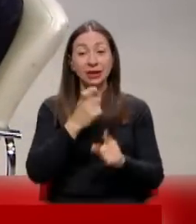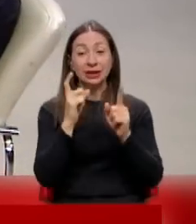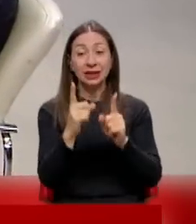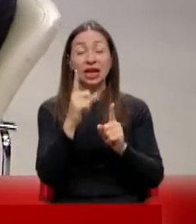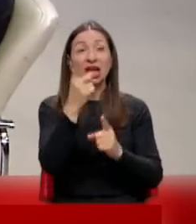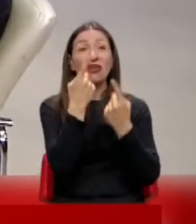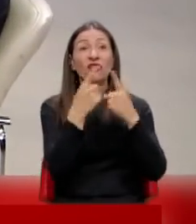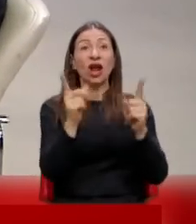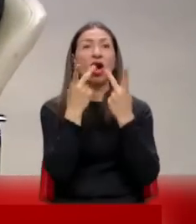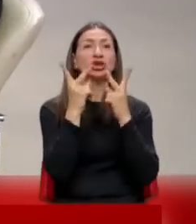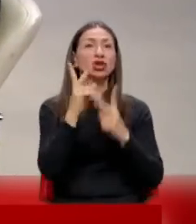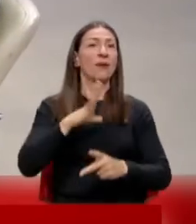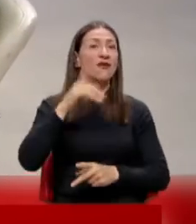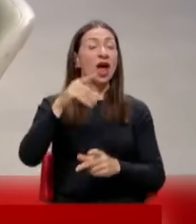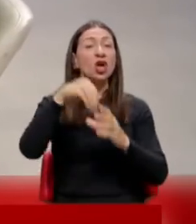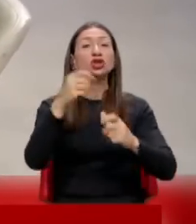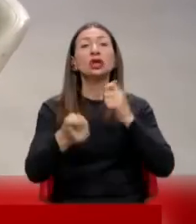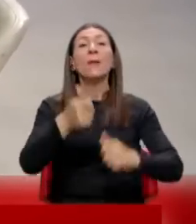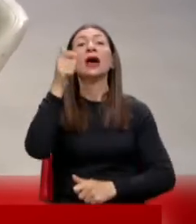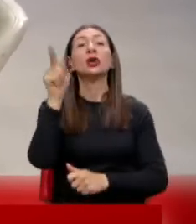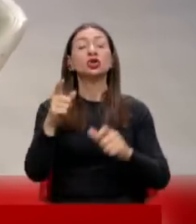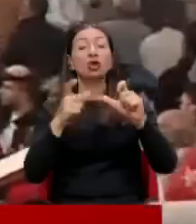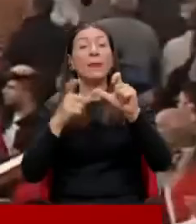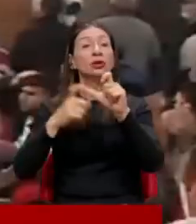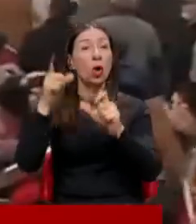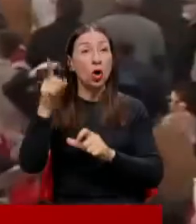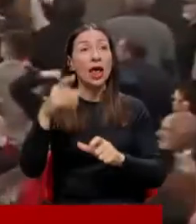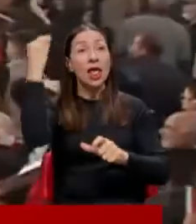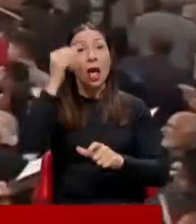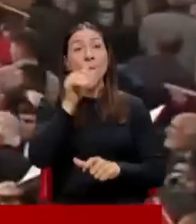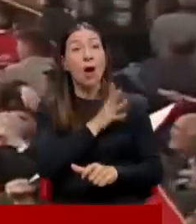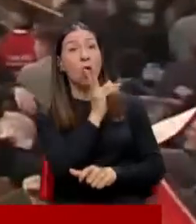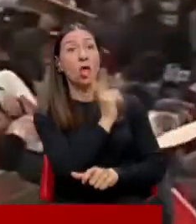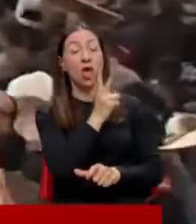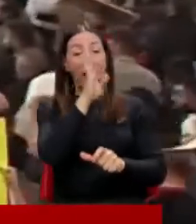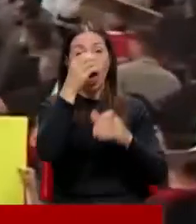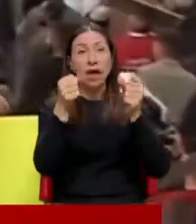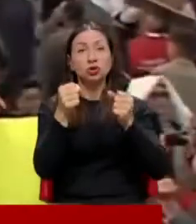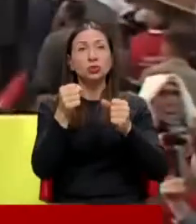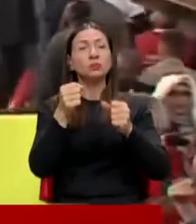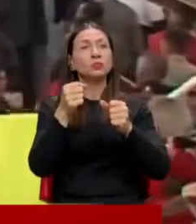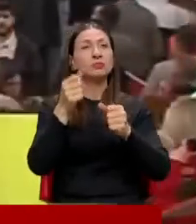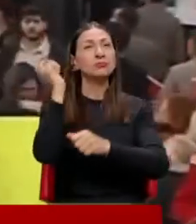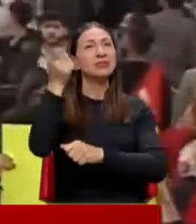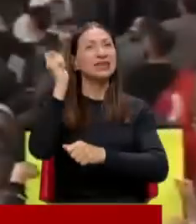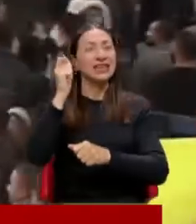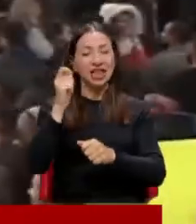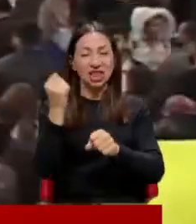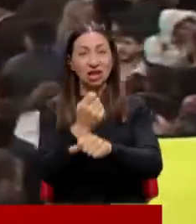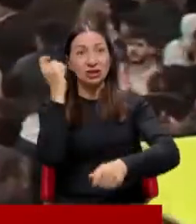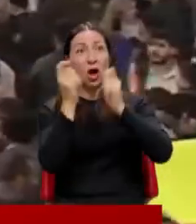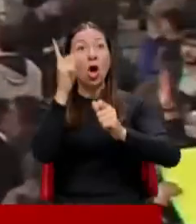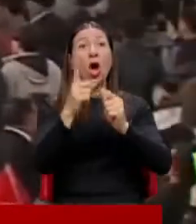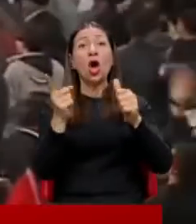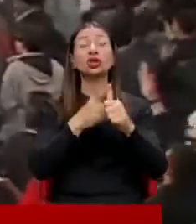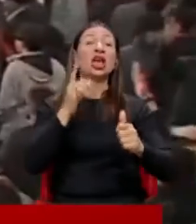arayla iki farklı açıklama. İçişleri Bakanı Süleyman Soylu, Ekrem İmamoğlu'nun Erzurum mitingine taşlı saldırı için